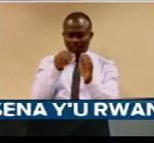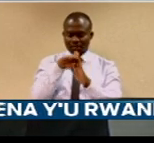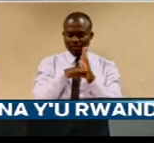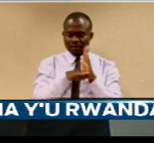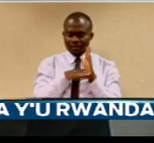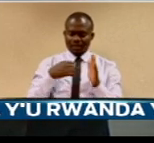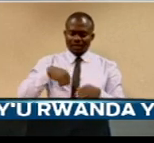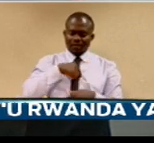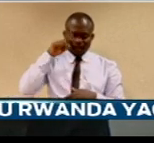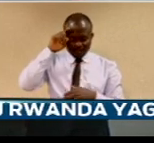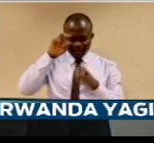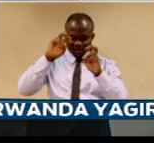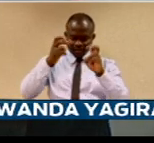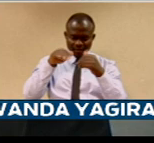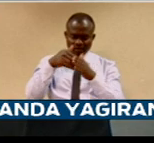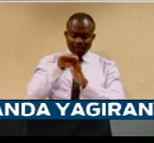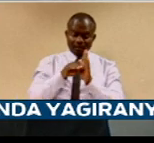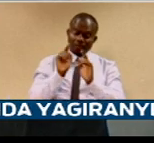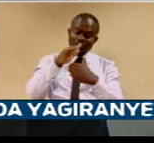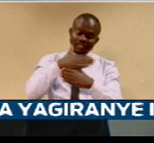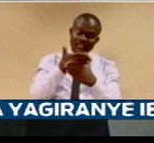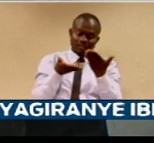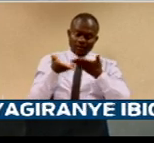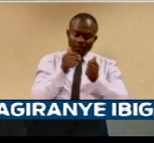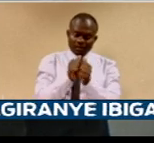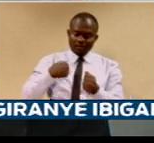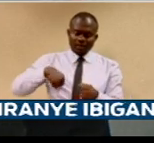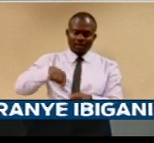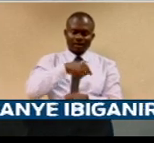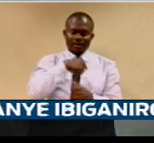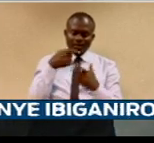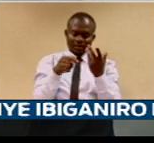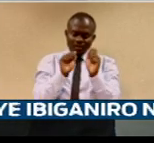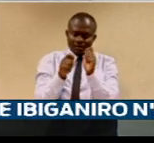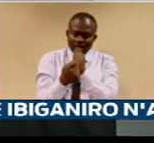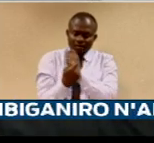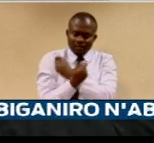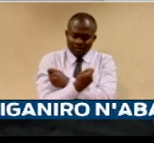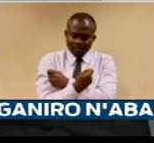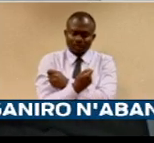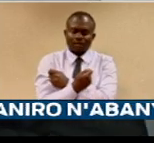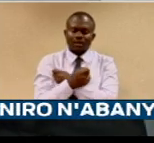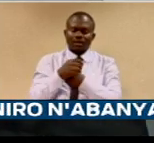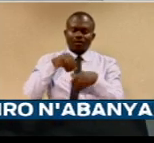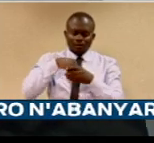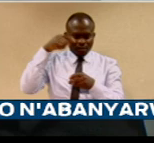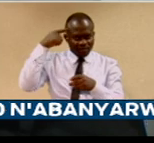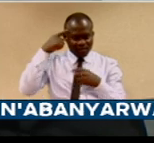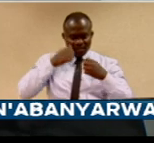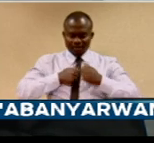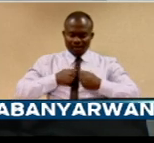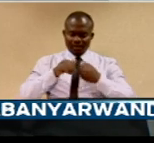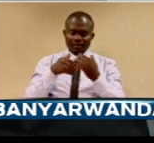kumva gahunda muje mukayidusangiza hari ikintu yahindura cyane ku myumvire y'abanyarwanda bakiri hanze